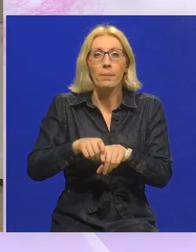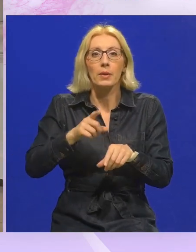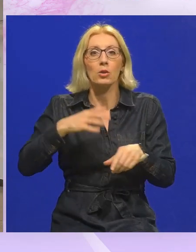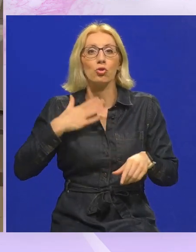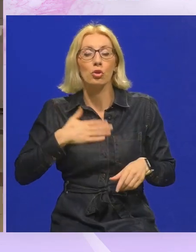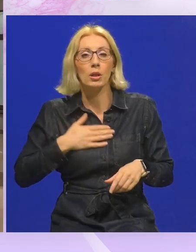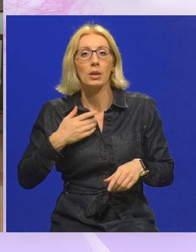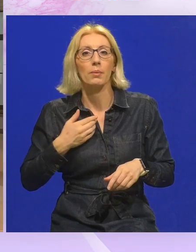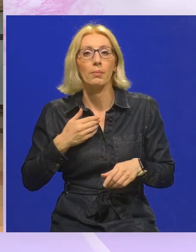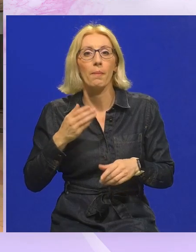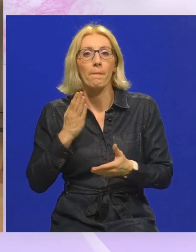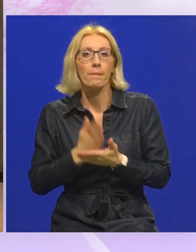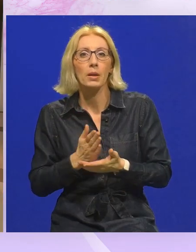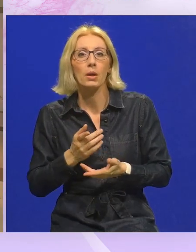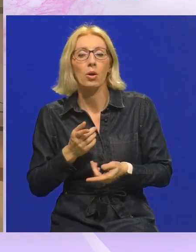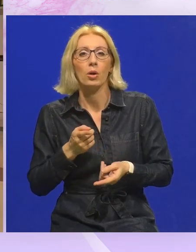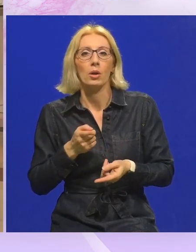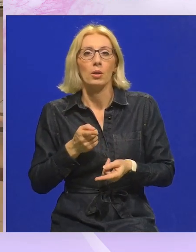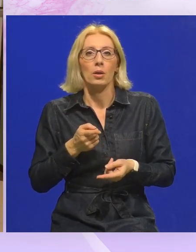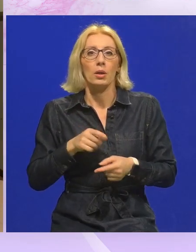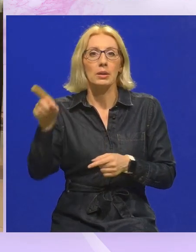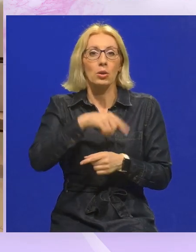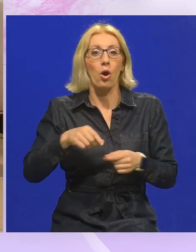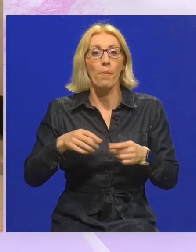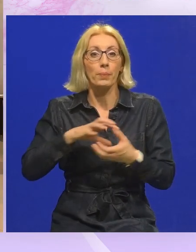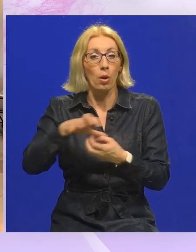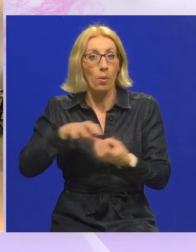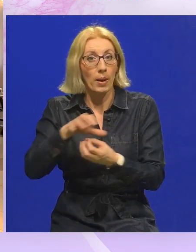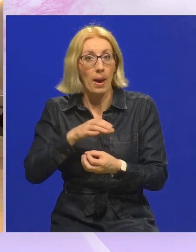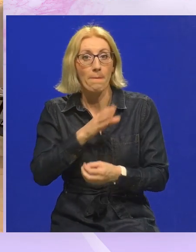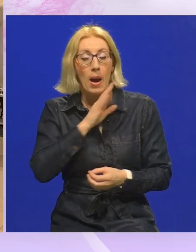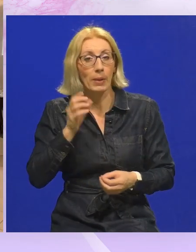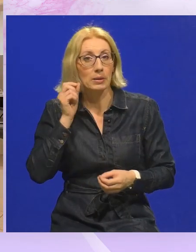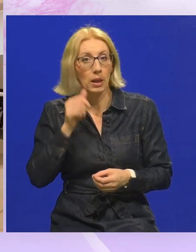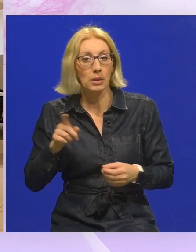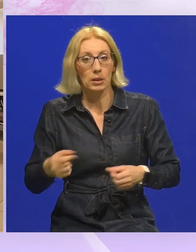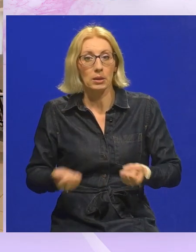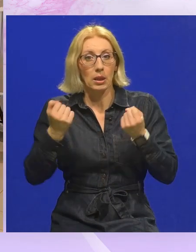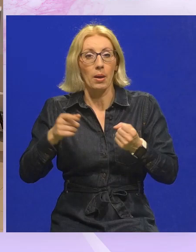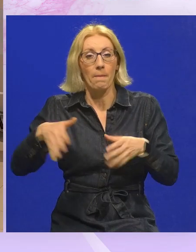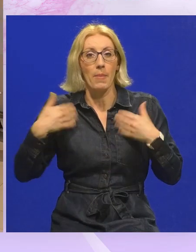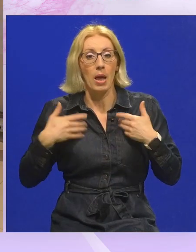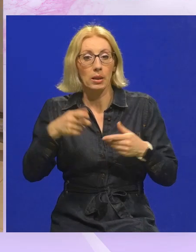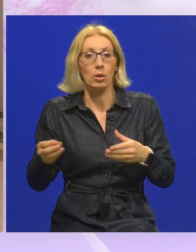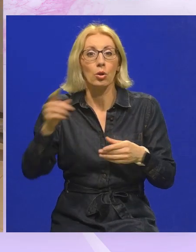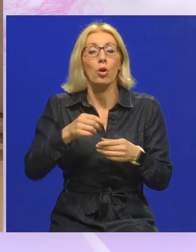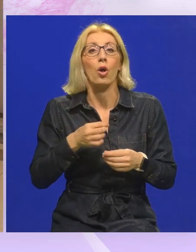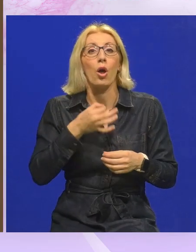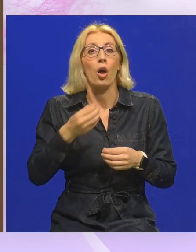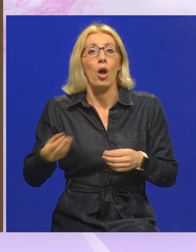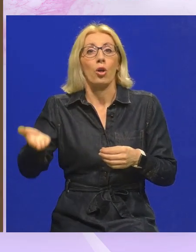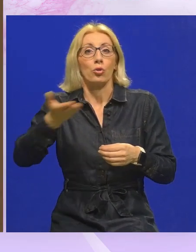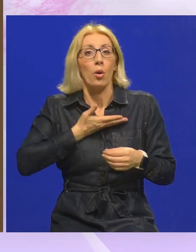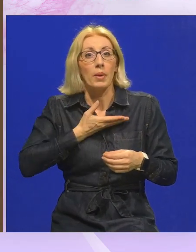bilo od samih roditelja djece i mladih s teškoćama u razvoju dobiti informacije